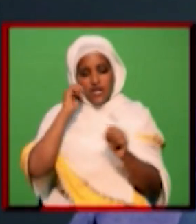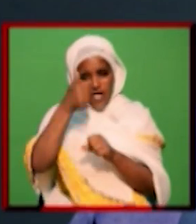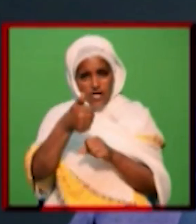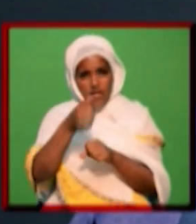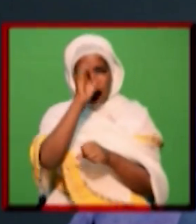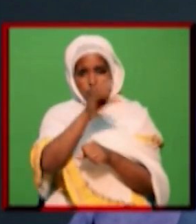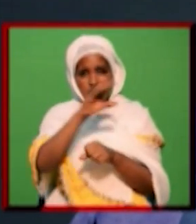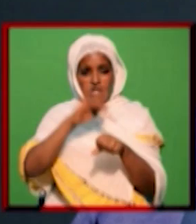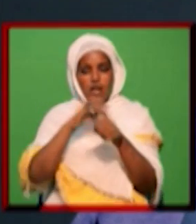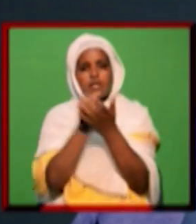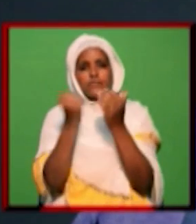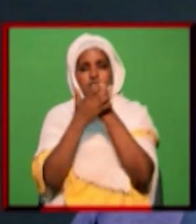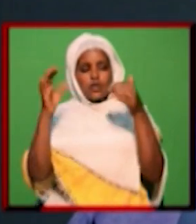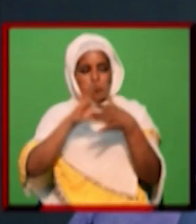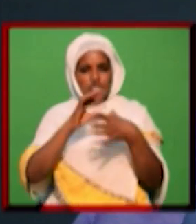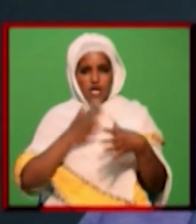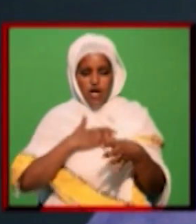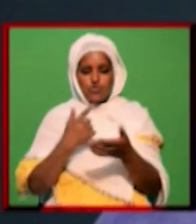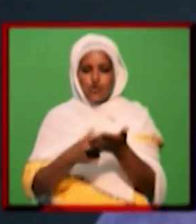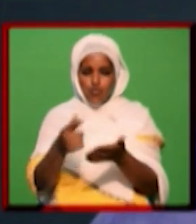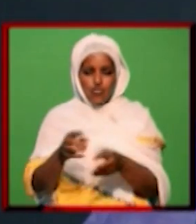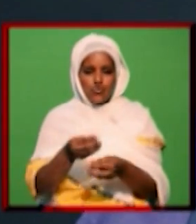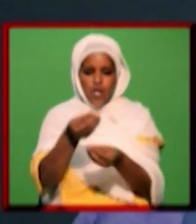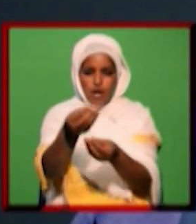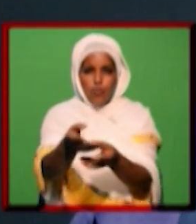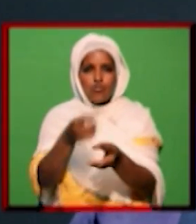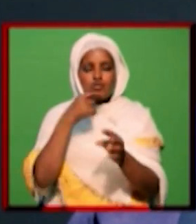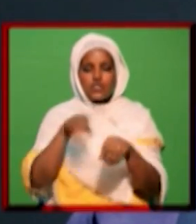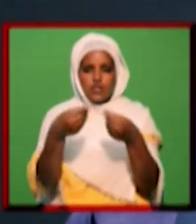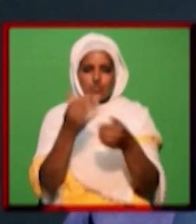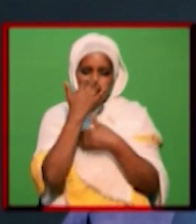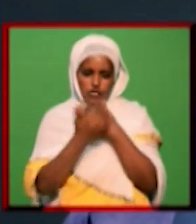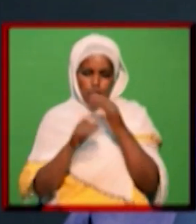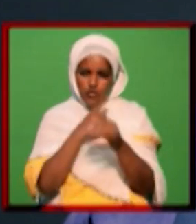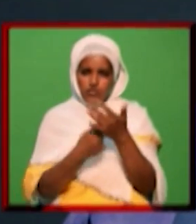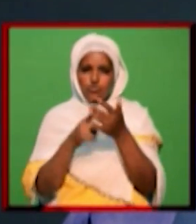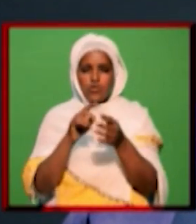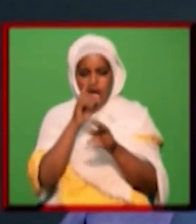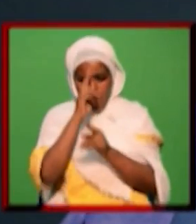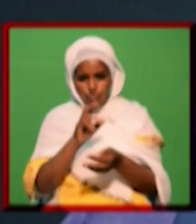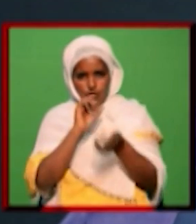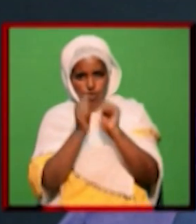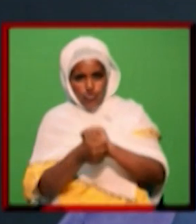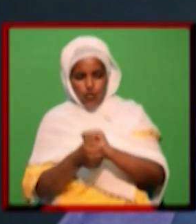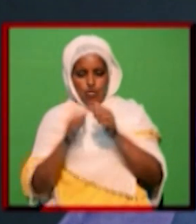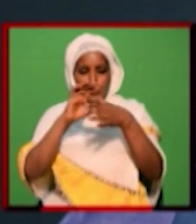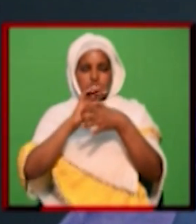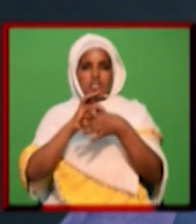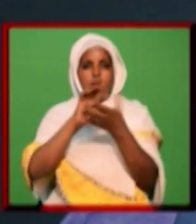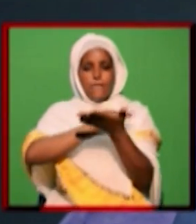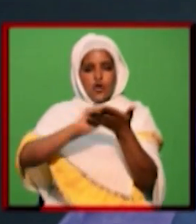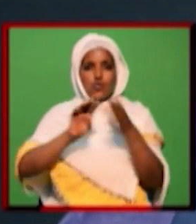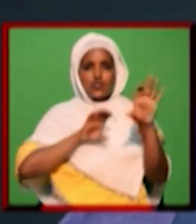ስለ ዓለም ድህነት ነገ በመልተ መስቀል የሚሰቀል ስጋዬ ነው እንኩ ተቀበሉ ብሎ ሰጣቸው ደሙንም እንደዚሁ አክብሮ ለውጦ ስጋ